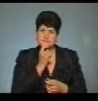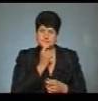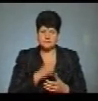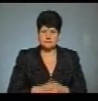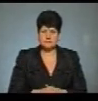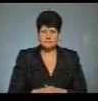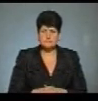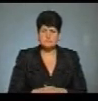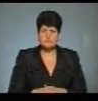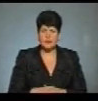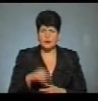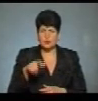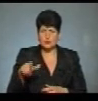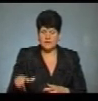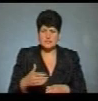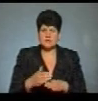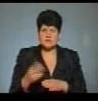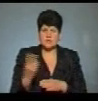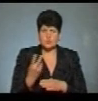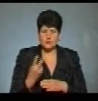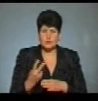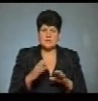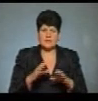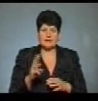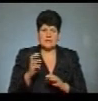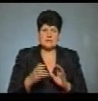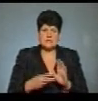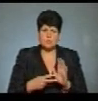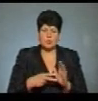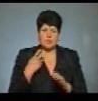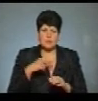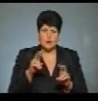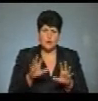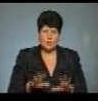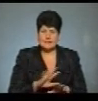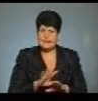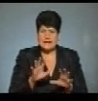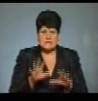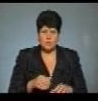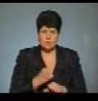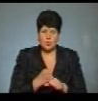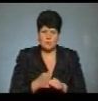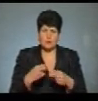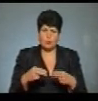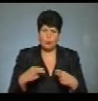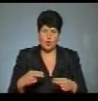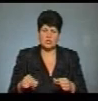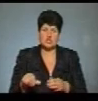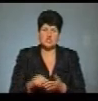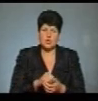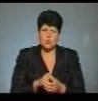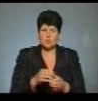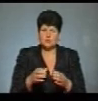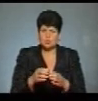Фігурантів справи підозрюють за частиною 2 статті 307 Кримінального кодексу. Це незаконне виготовлення і збут наркотиків групою осіб.